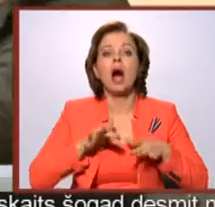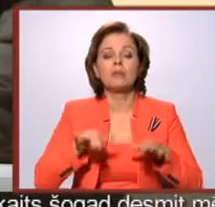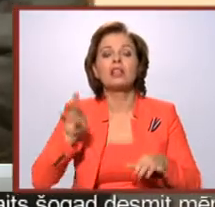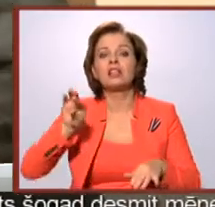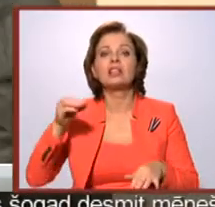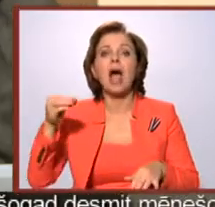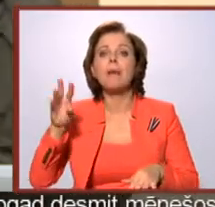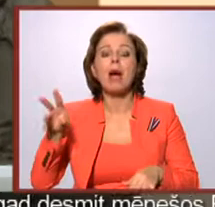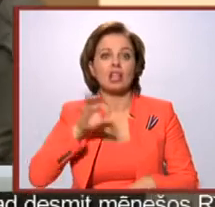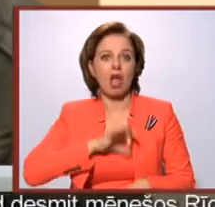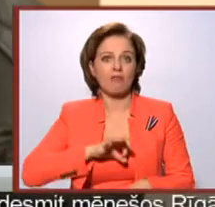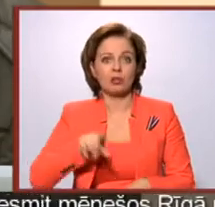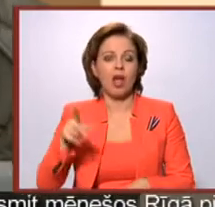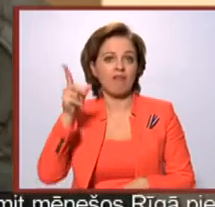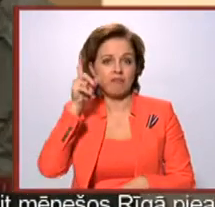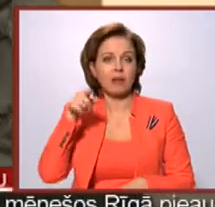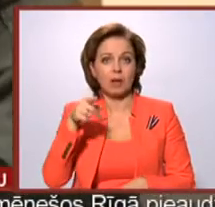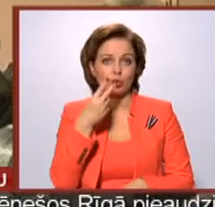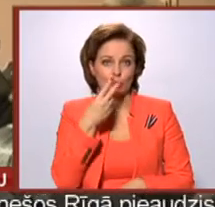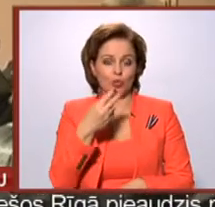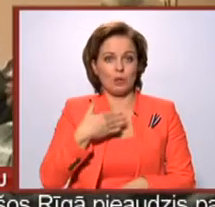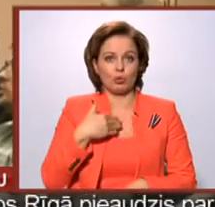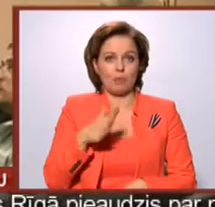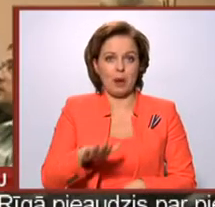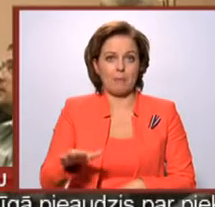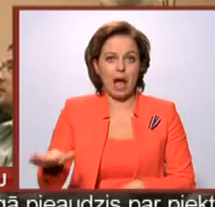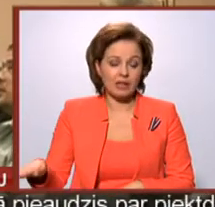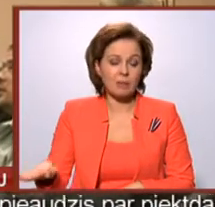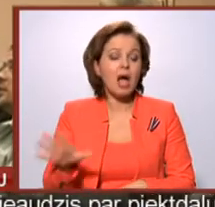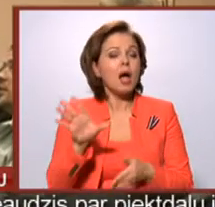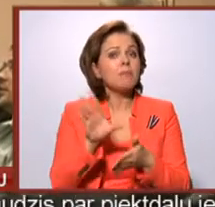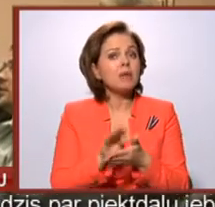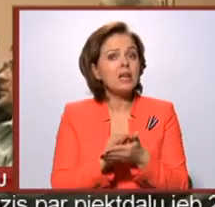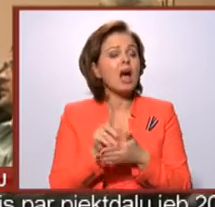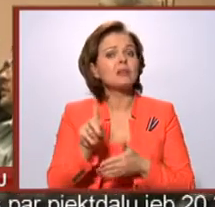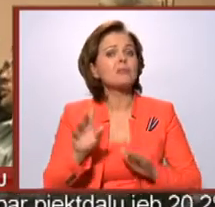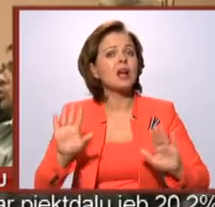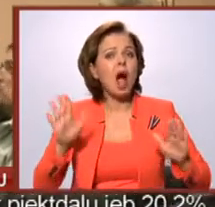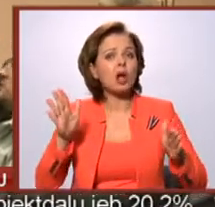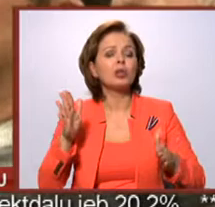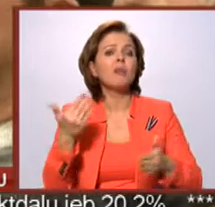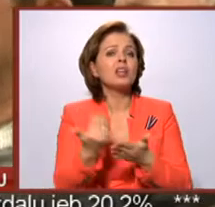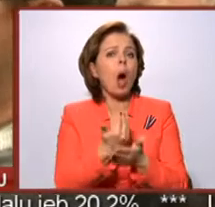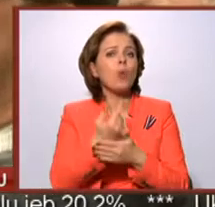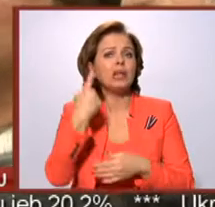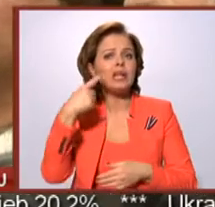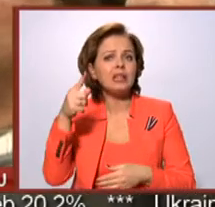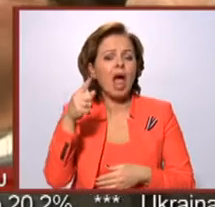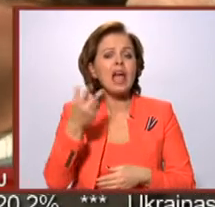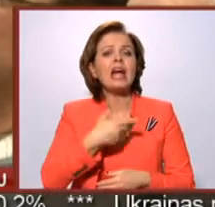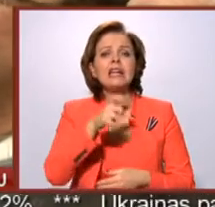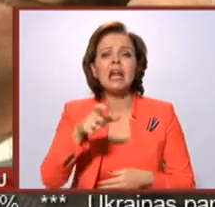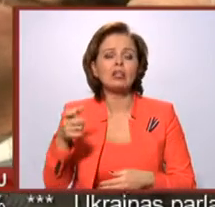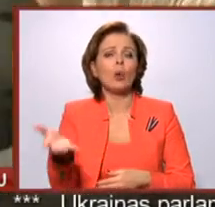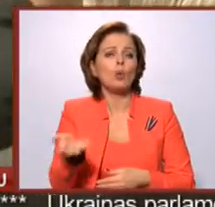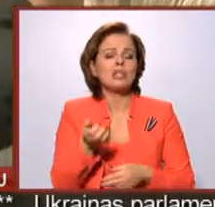jūs nepelnīsiet, tad kāda vēl pēc jūs mūs par bērniem uzskatās? Ir jau pieredzēts, ka vairumā gadījumu jaunas idejas iedzīvotāja vidū tiek uzņemtas ar